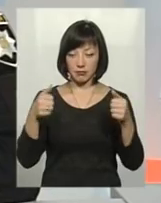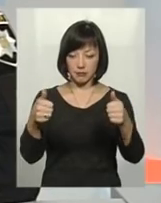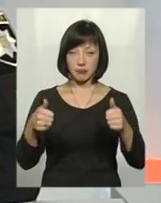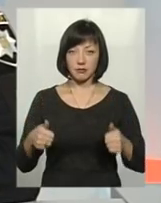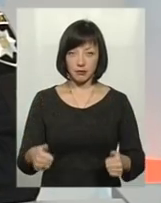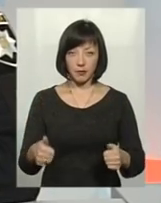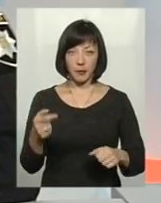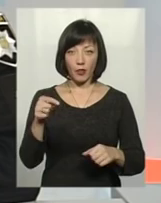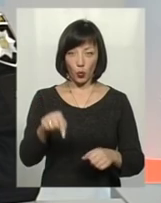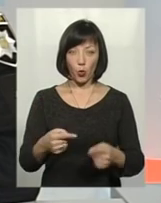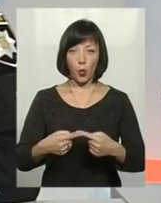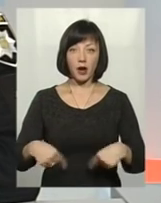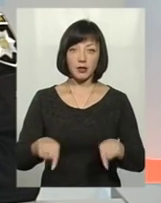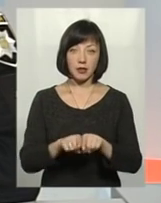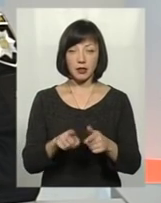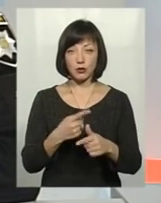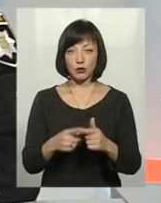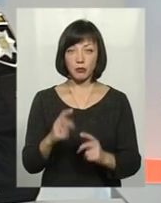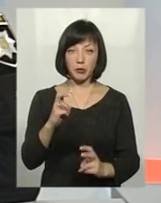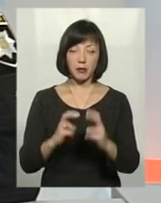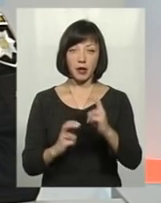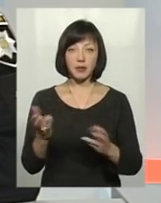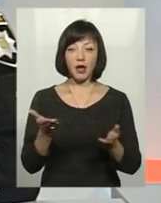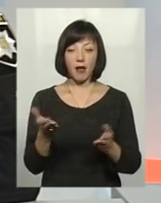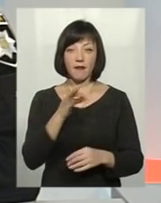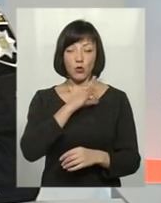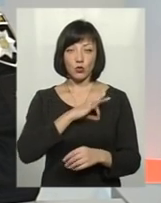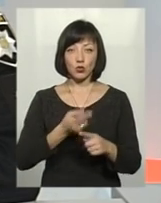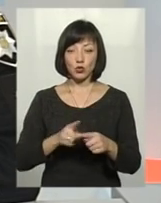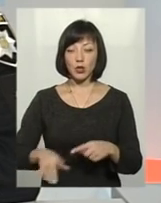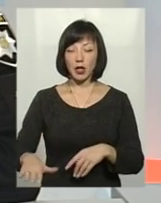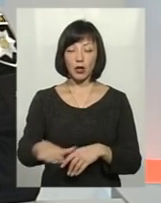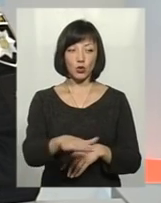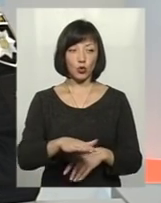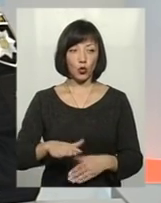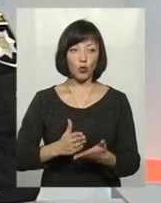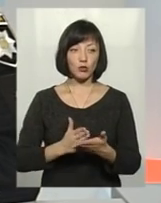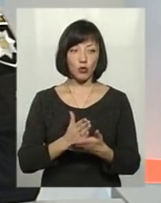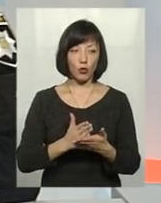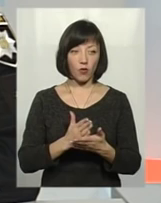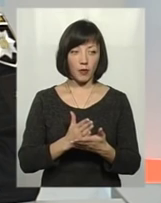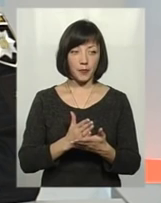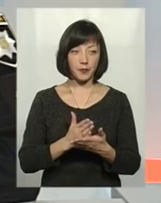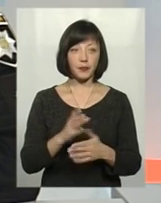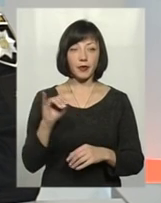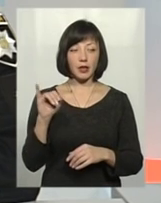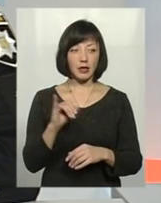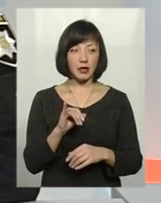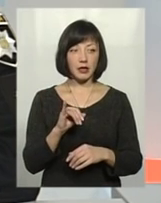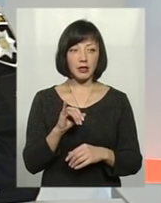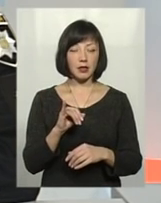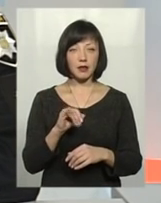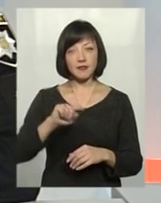тої організації чи того підприємства, яке використовувало цю територію, обслуговувало цю територію, і